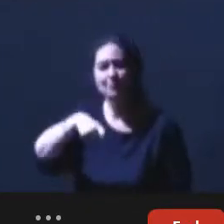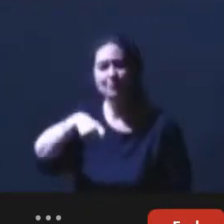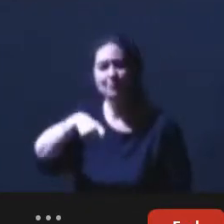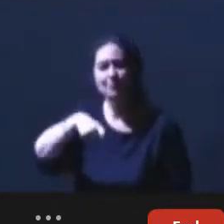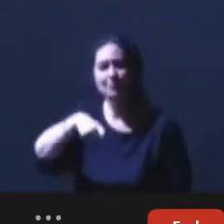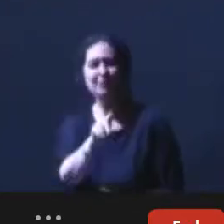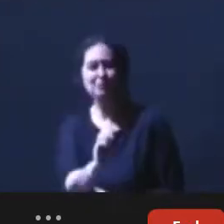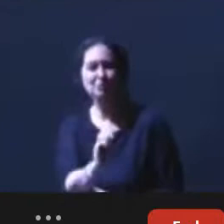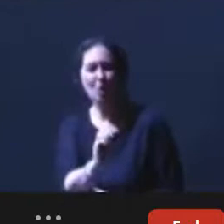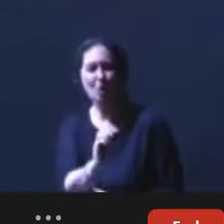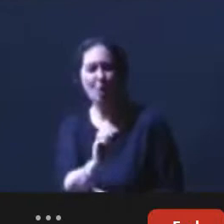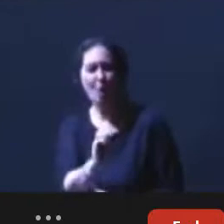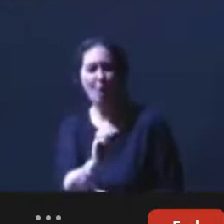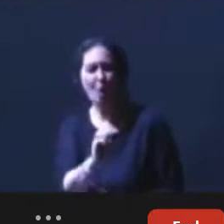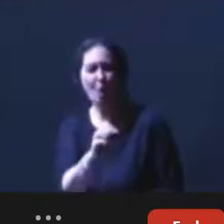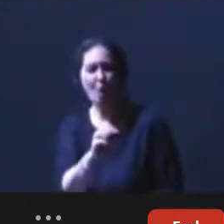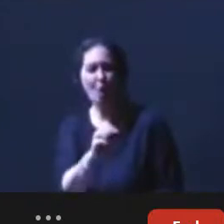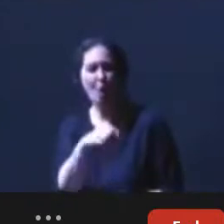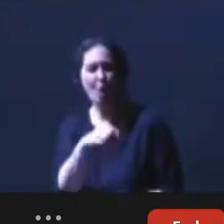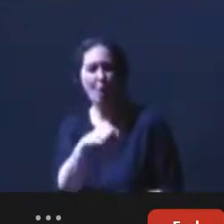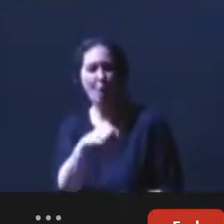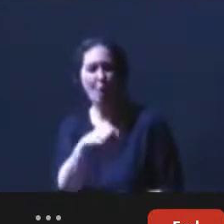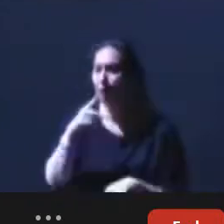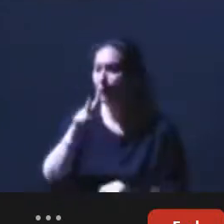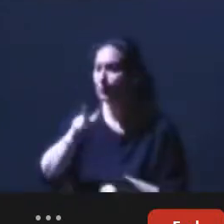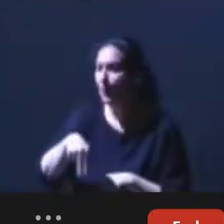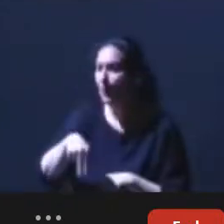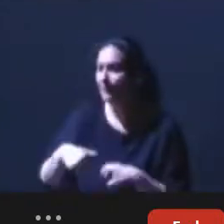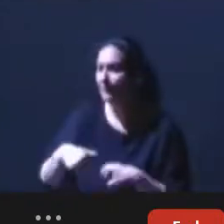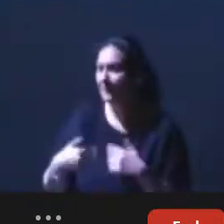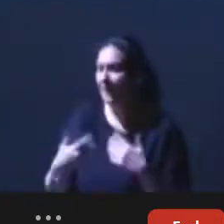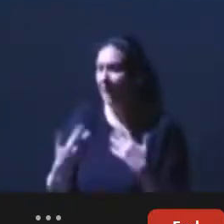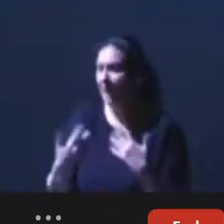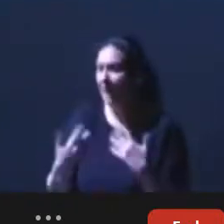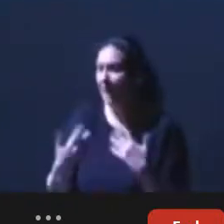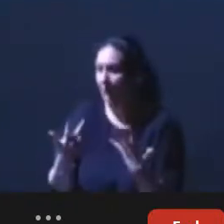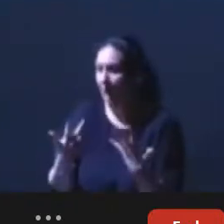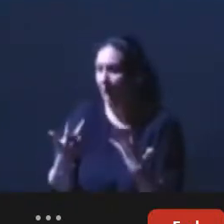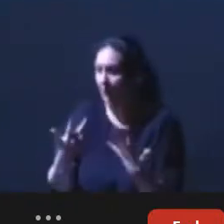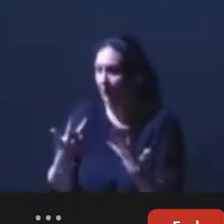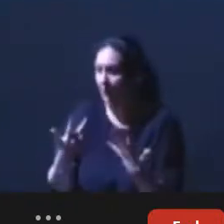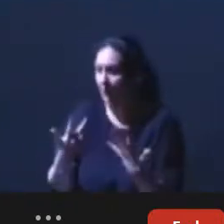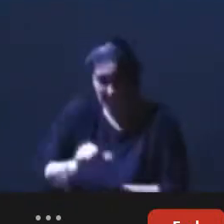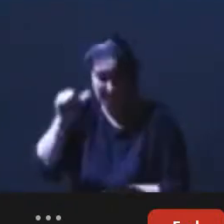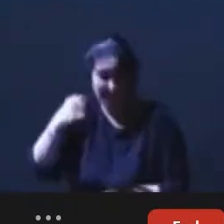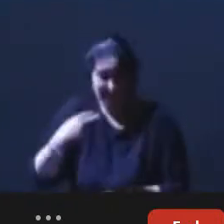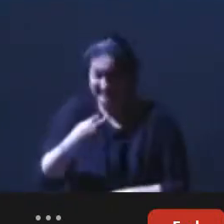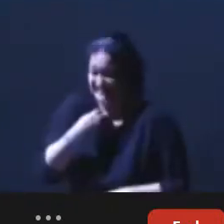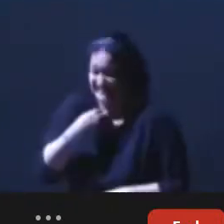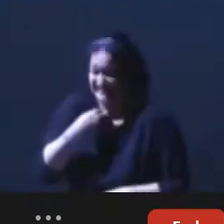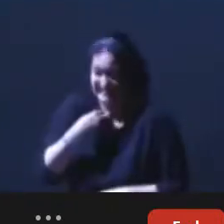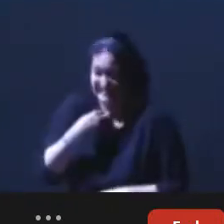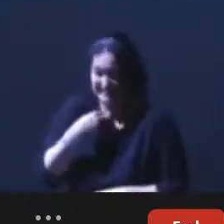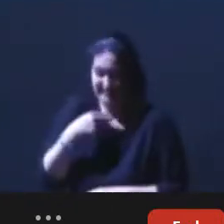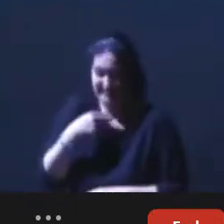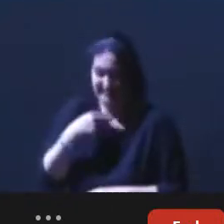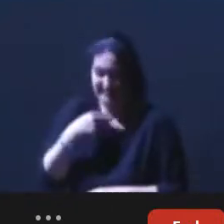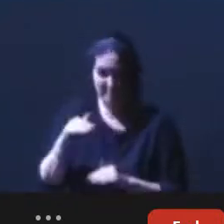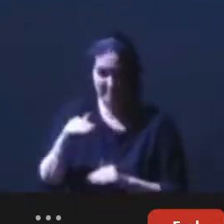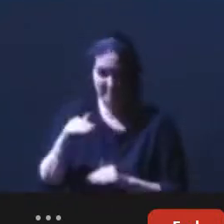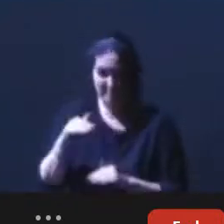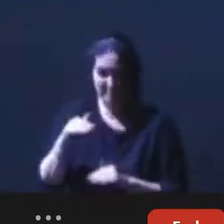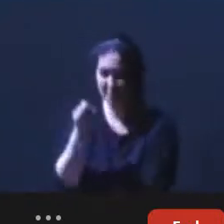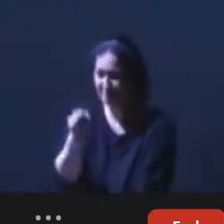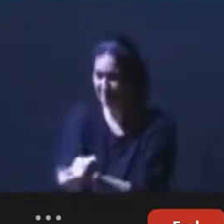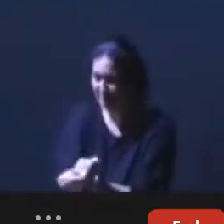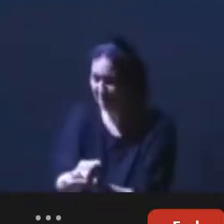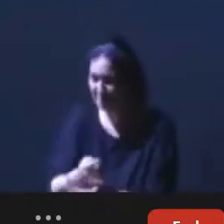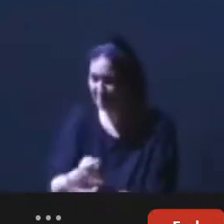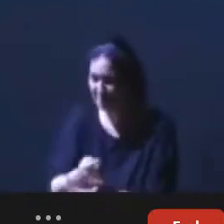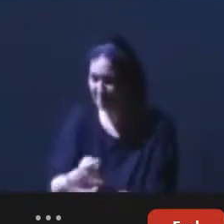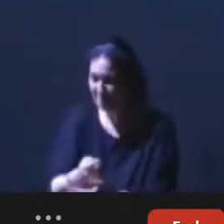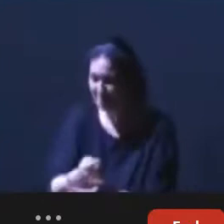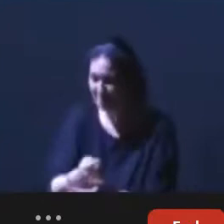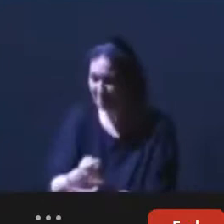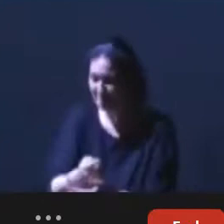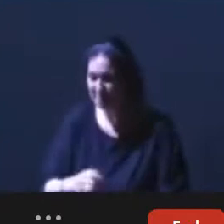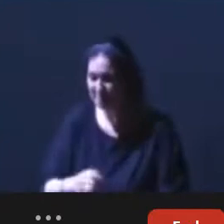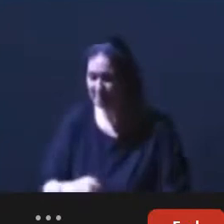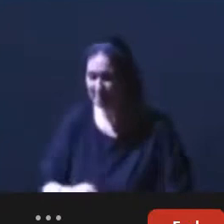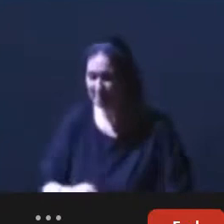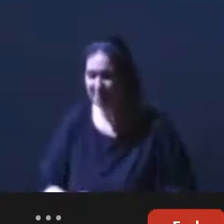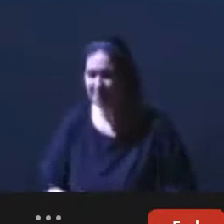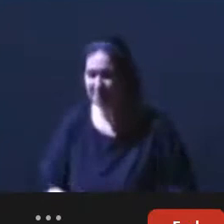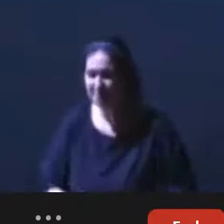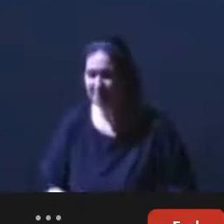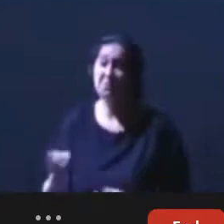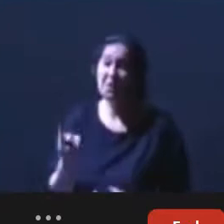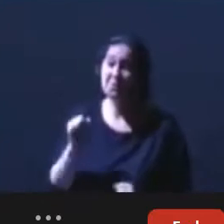xem anh ấy có rất là nhiều thứ. Nhiều người nói là có những cái sản phẩm nó rẻ, có vài nghìn thôi, thì tôi